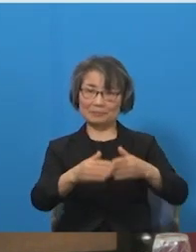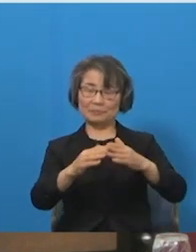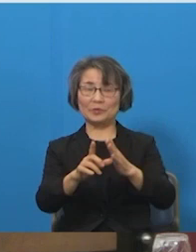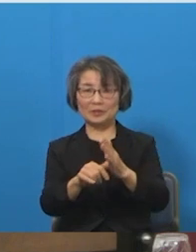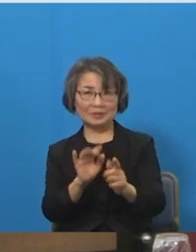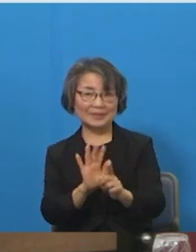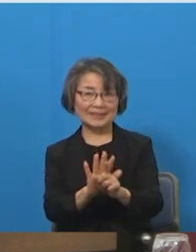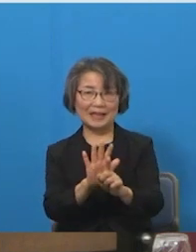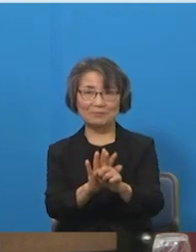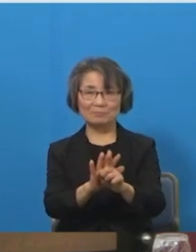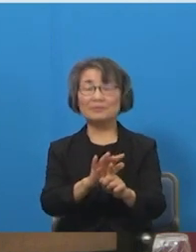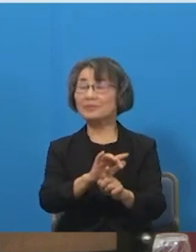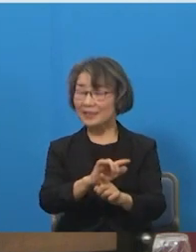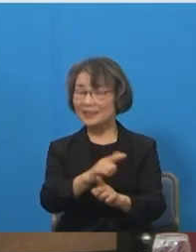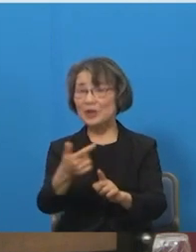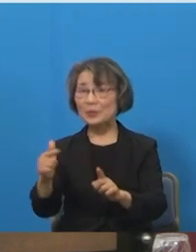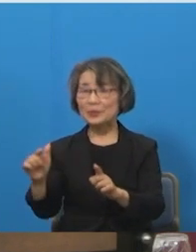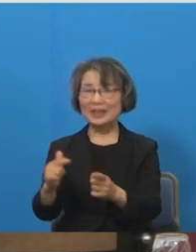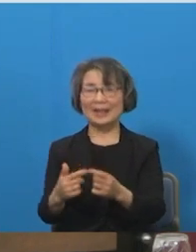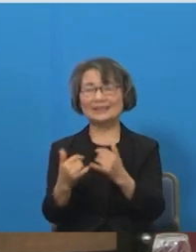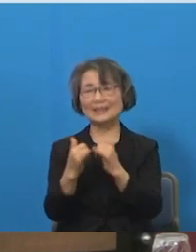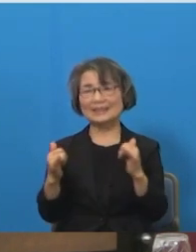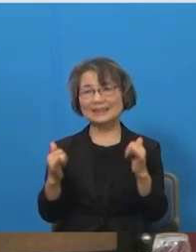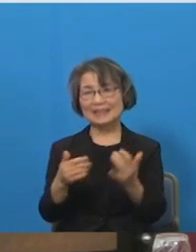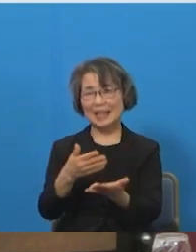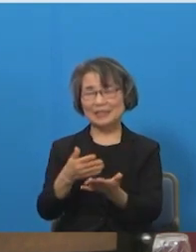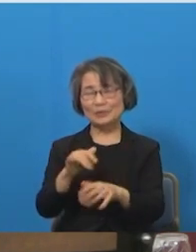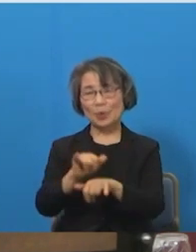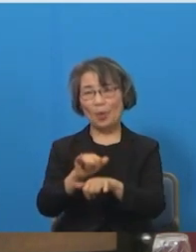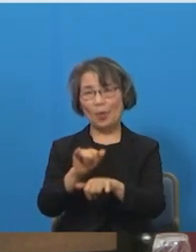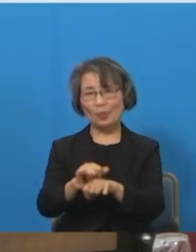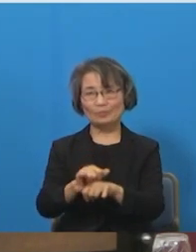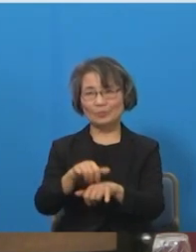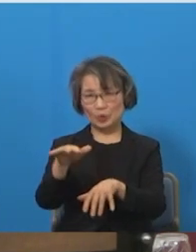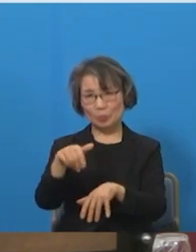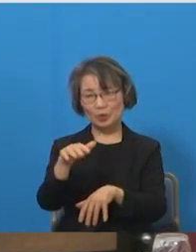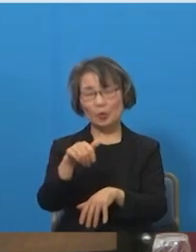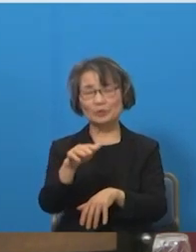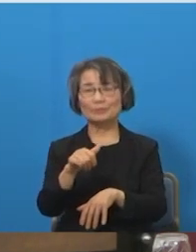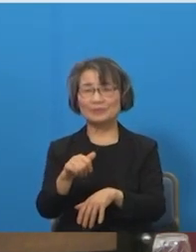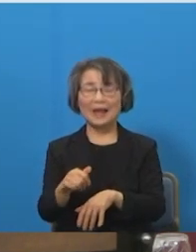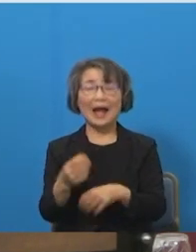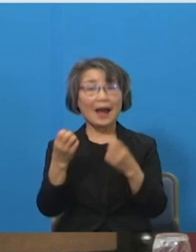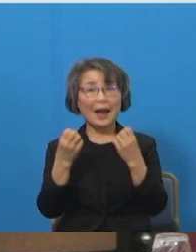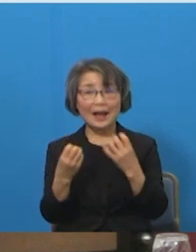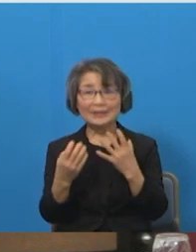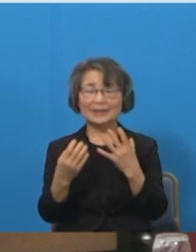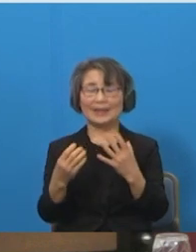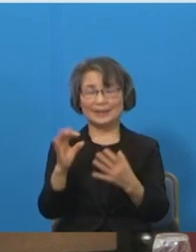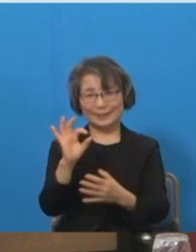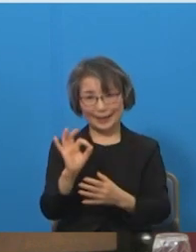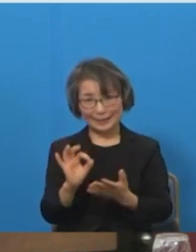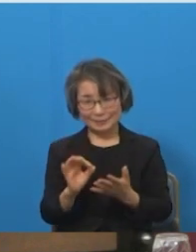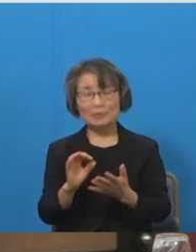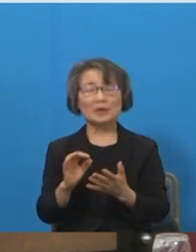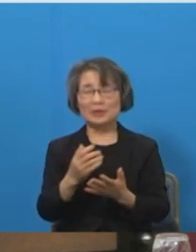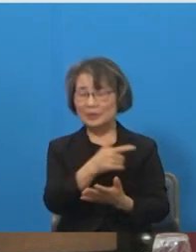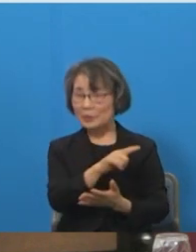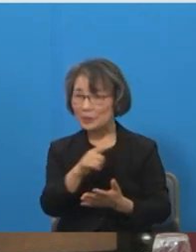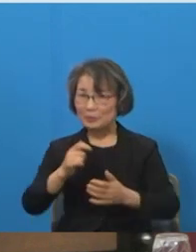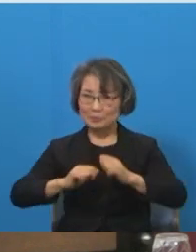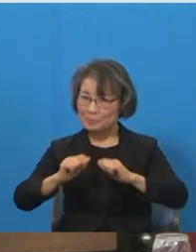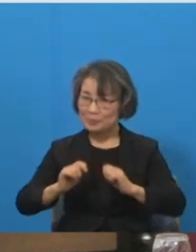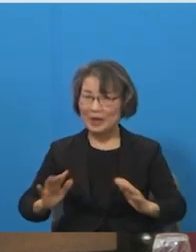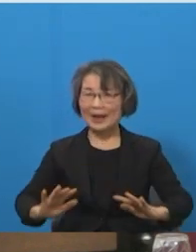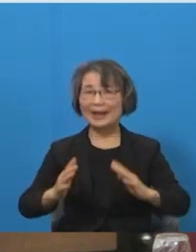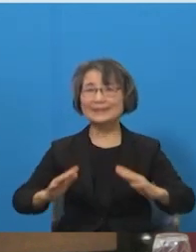より多様な人材を京都に呼び込み、新たな価値の創出、京都の街のさらなる活性化を